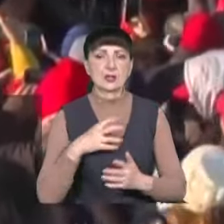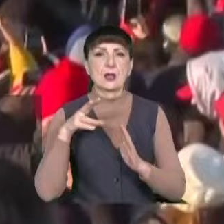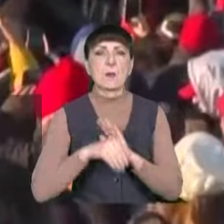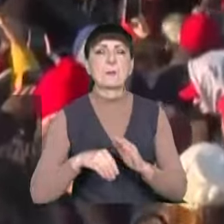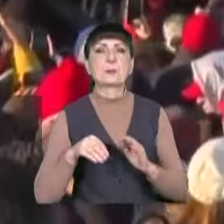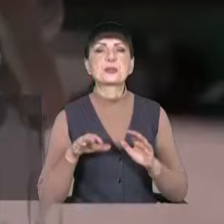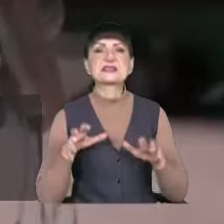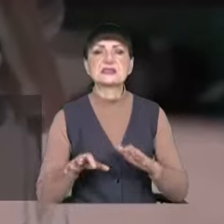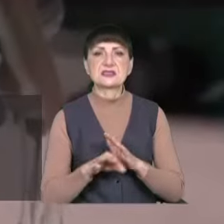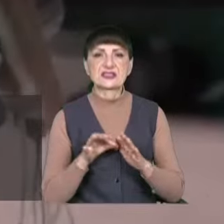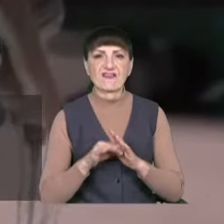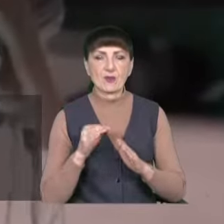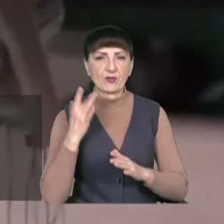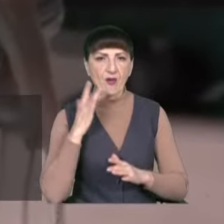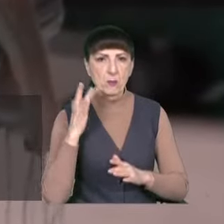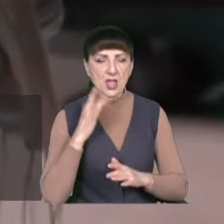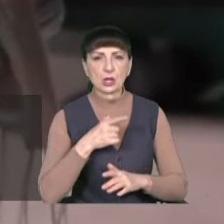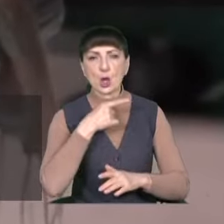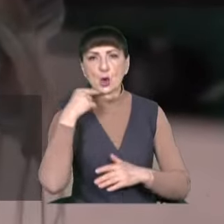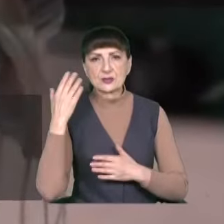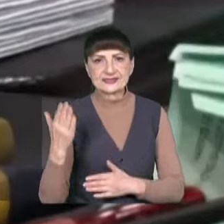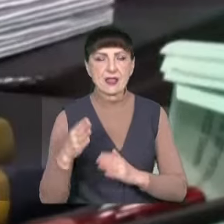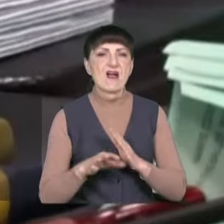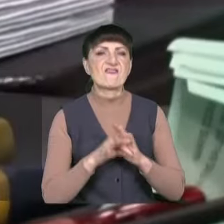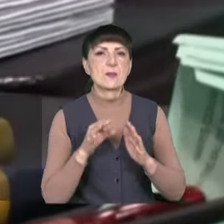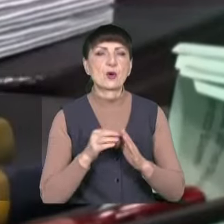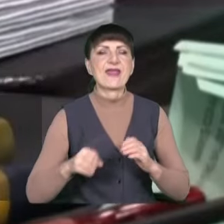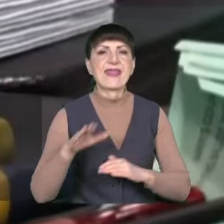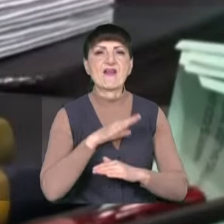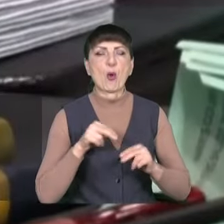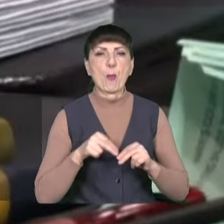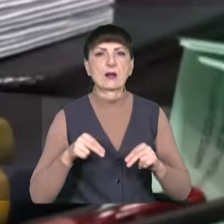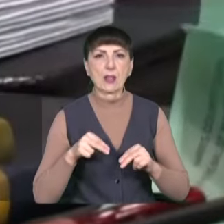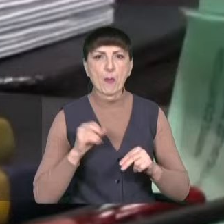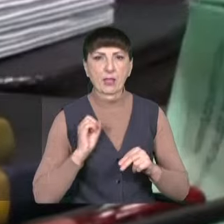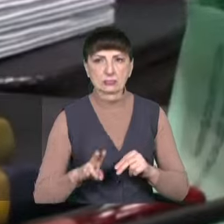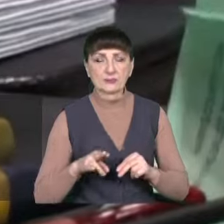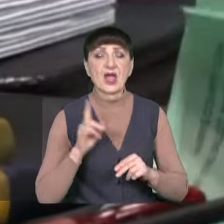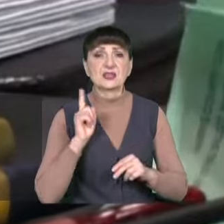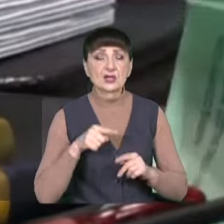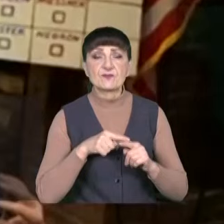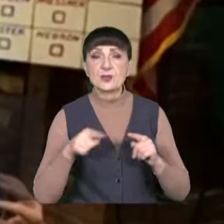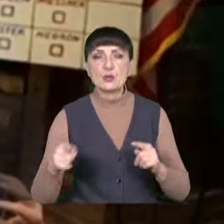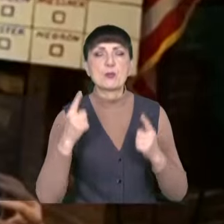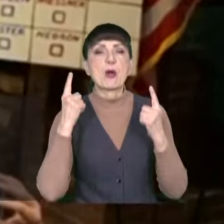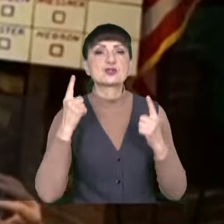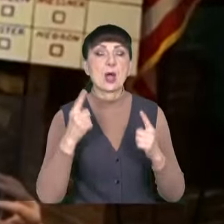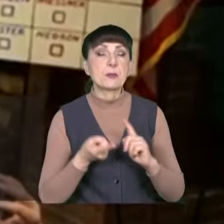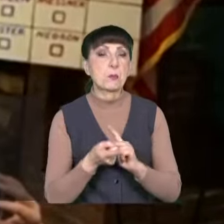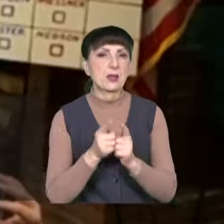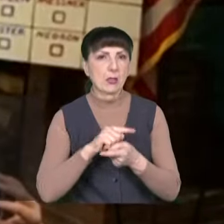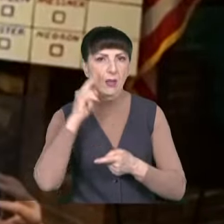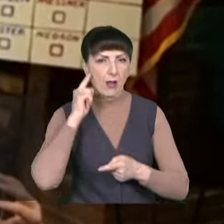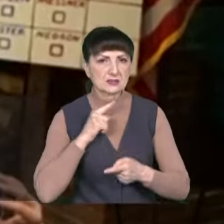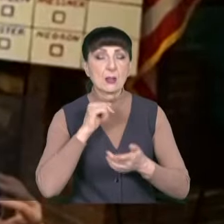президентские выборы, которые ожидаются в США, России, выборы в Европарламент. Политологи говорят, что даже в период таких масштабных перемен